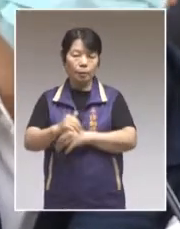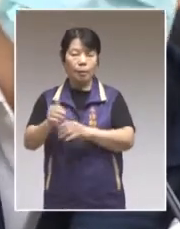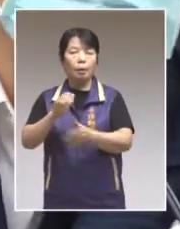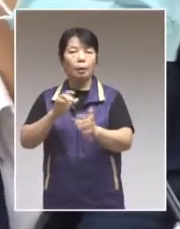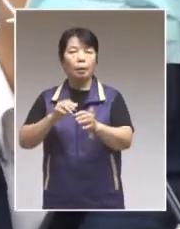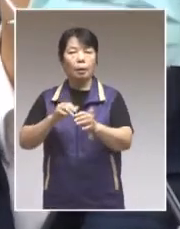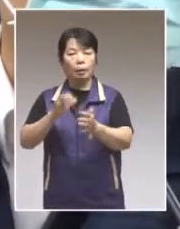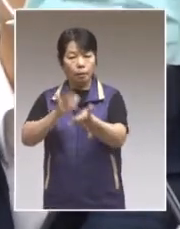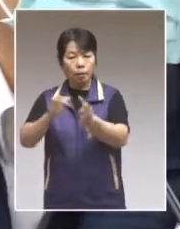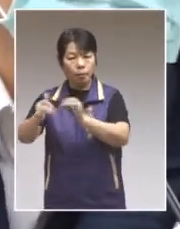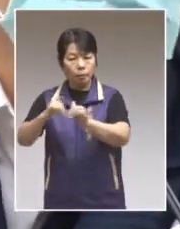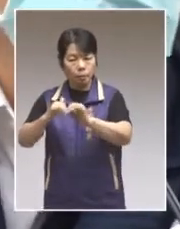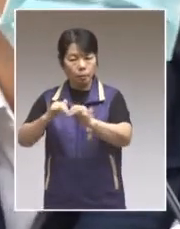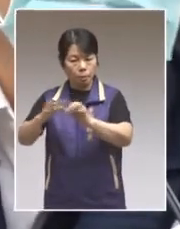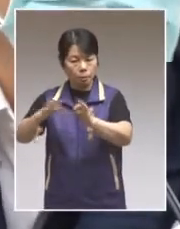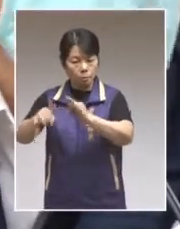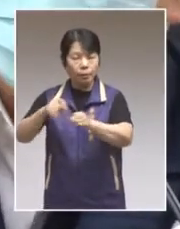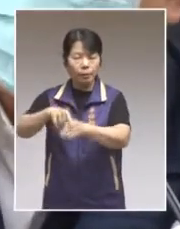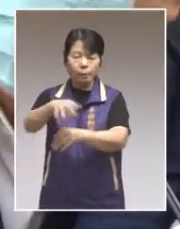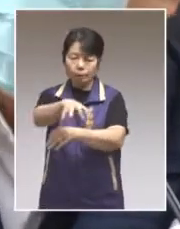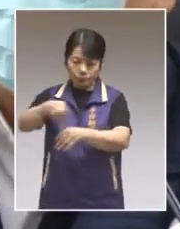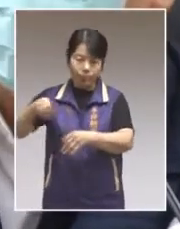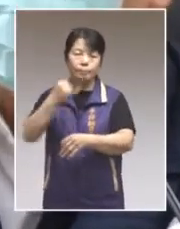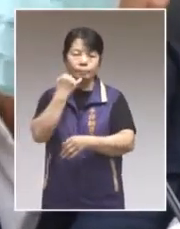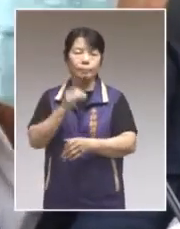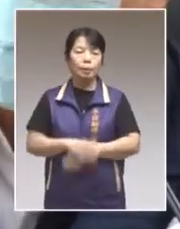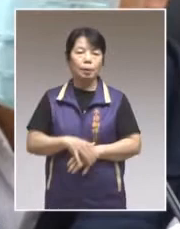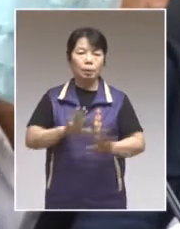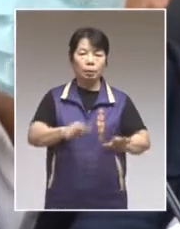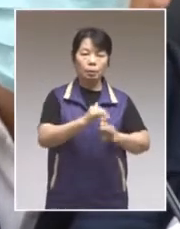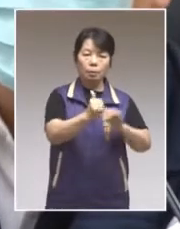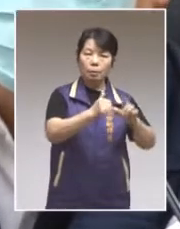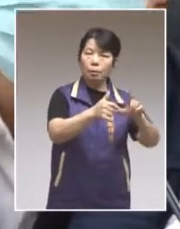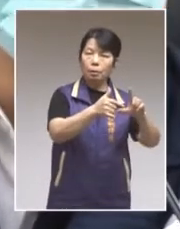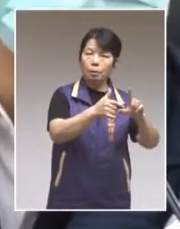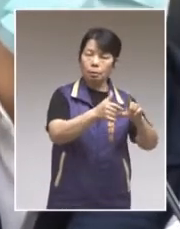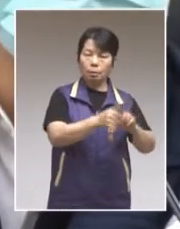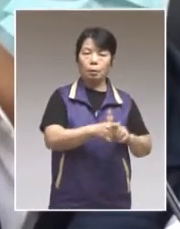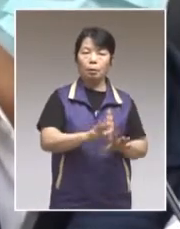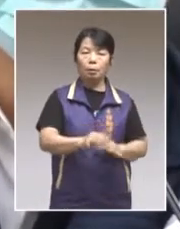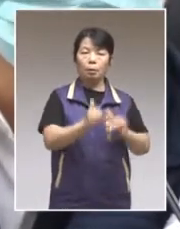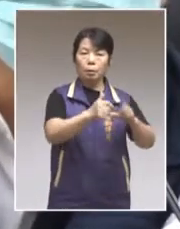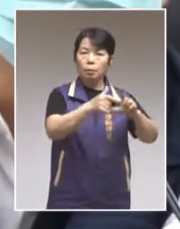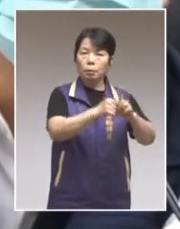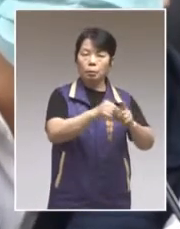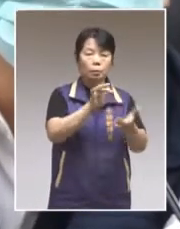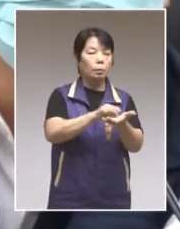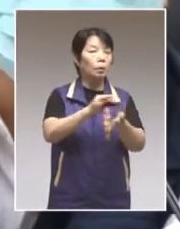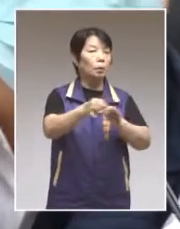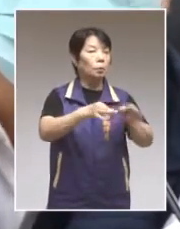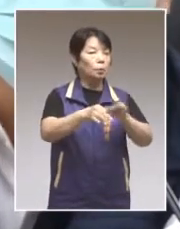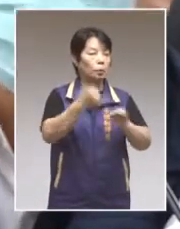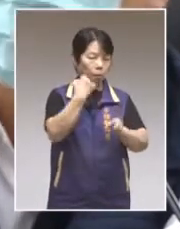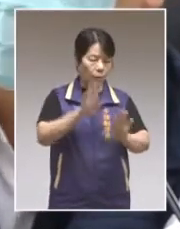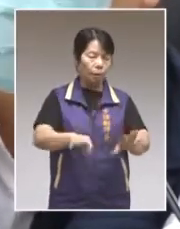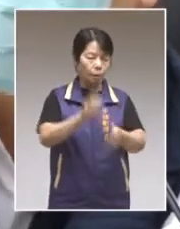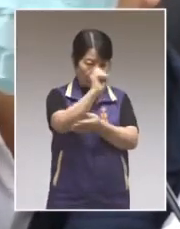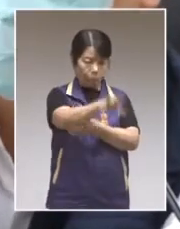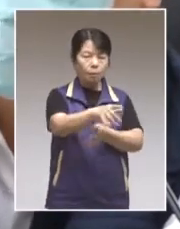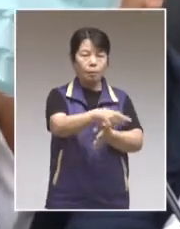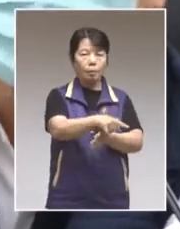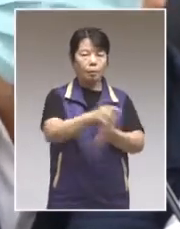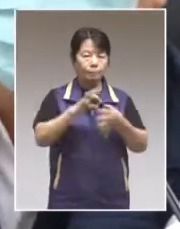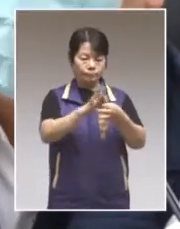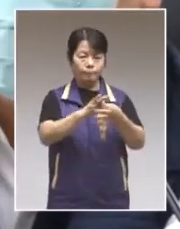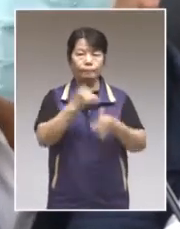助的话，也透过我们可以送药到府的我们的社区药局做一个这样子一个联系。好，那这部